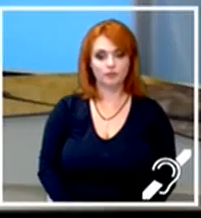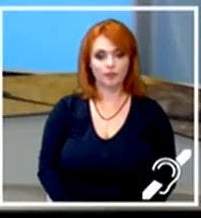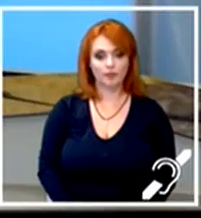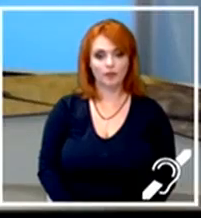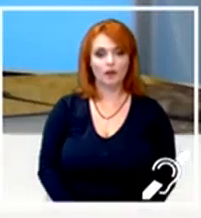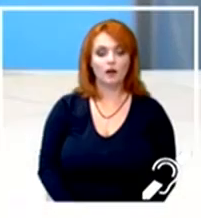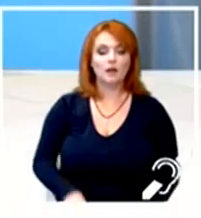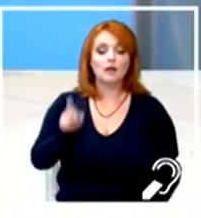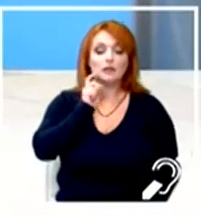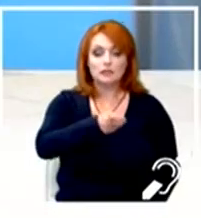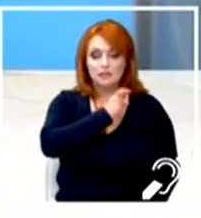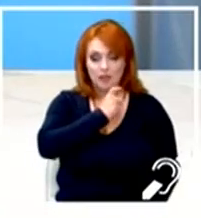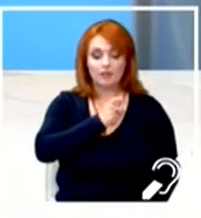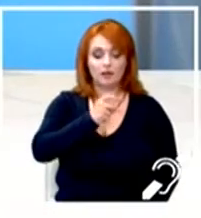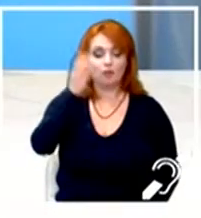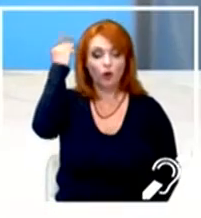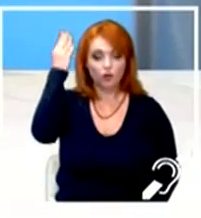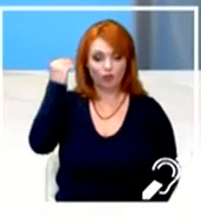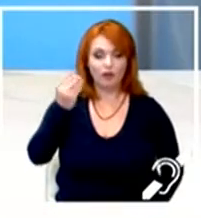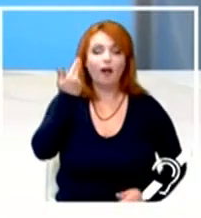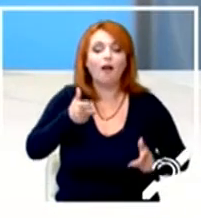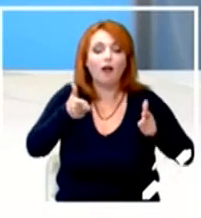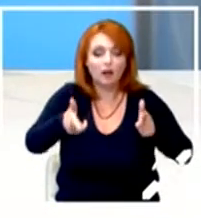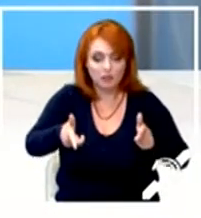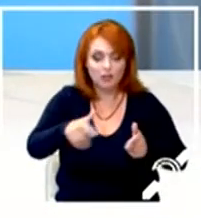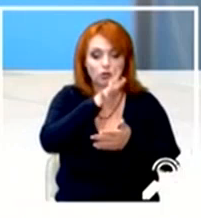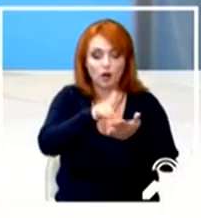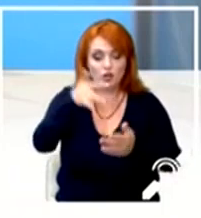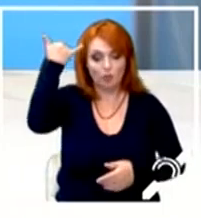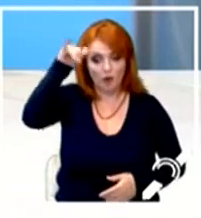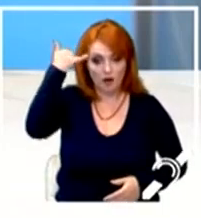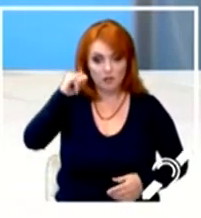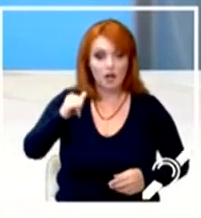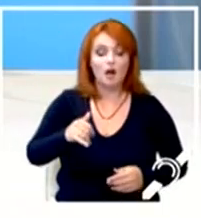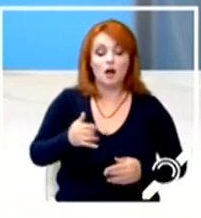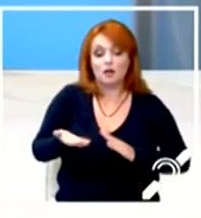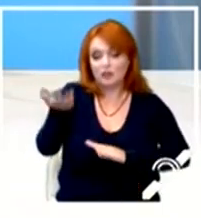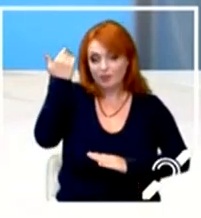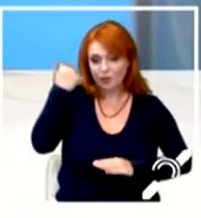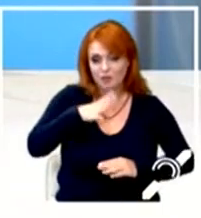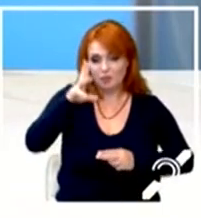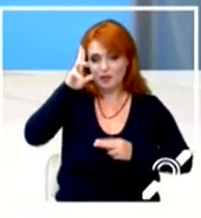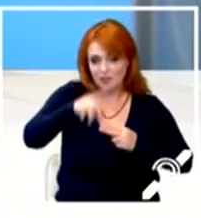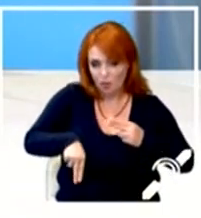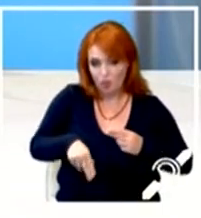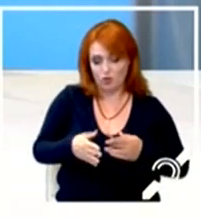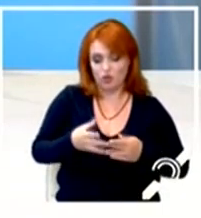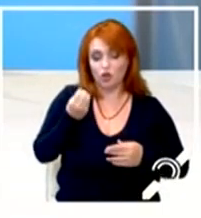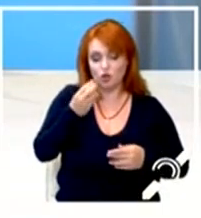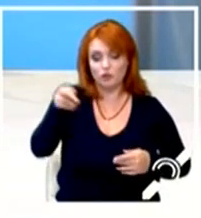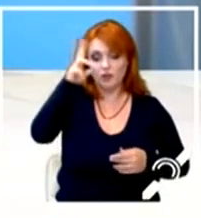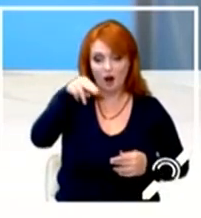Nodul rutier din nordul Republicii Moldova, de la intrarea în orașul Bălți, construcția căruia trebuia să fie finalizată în